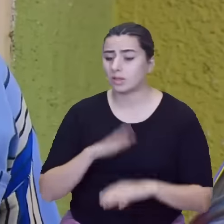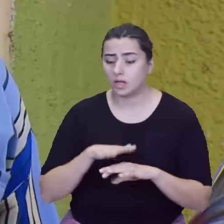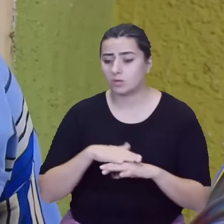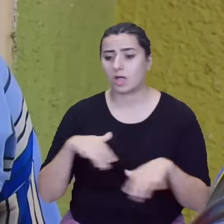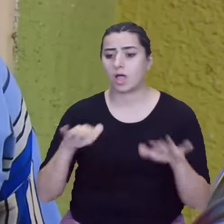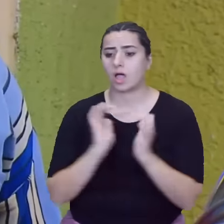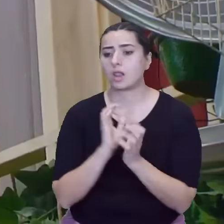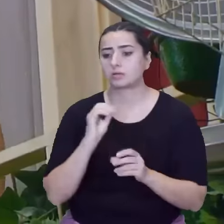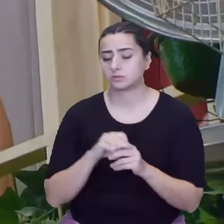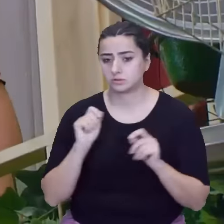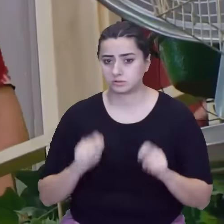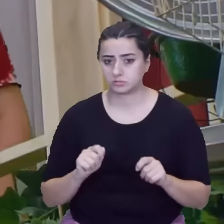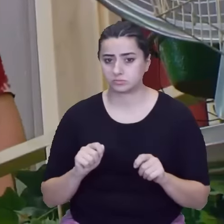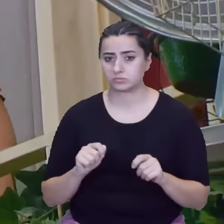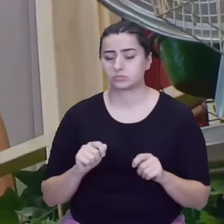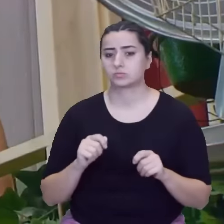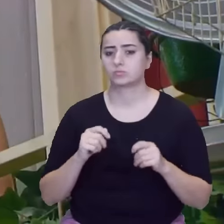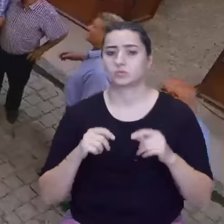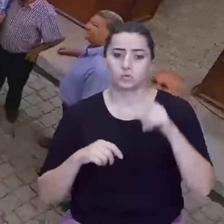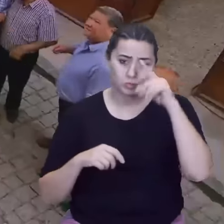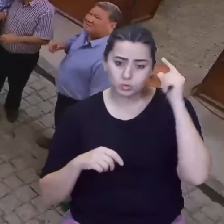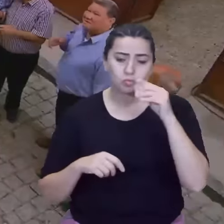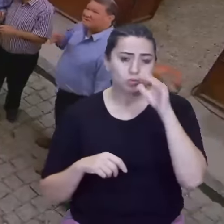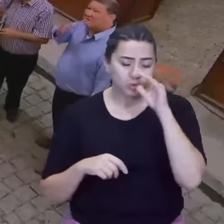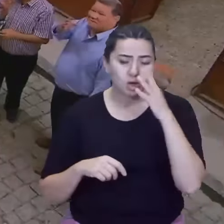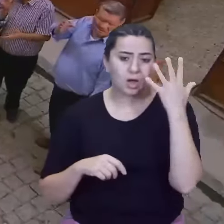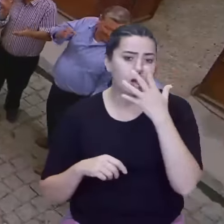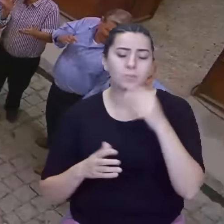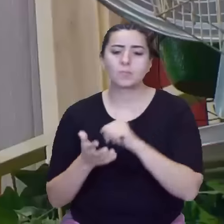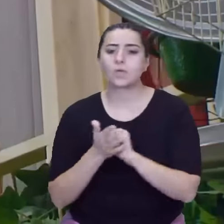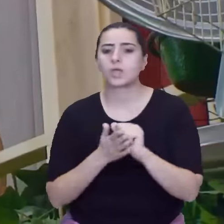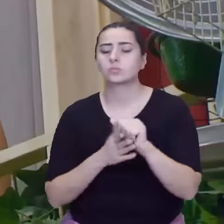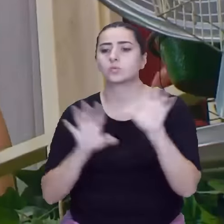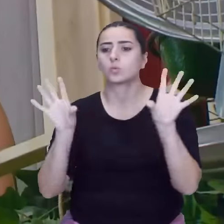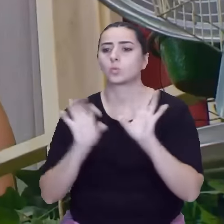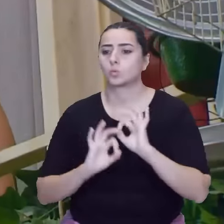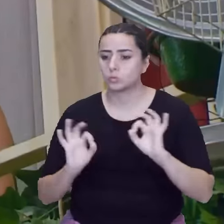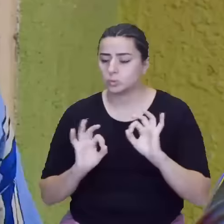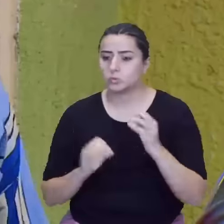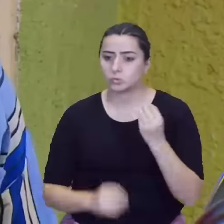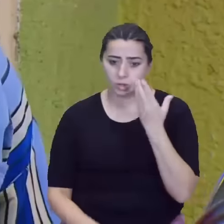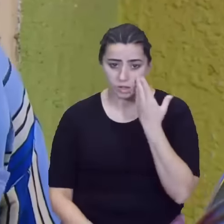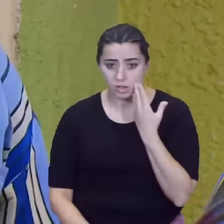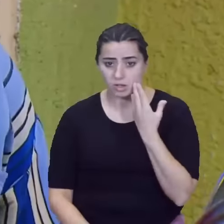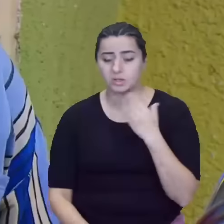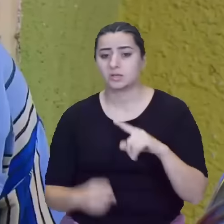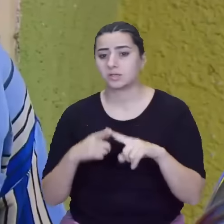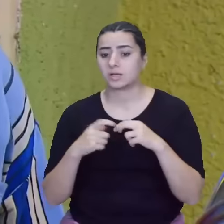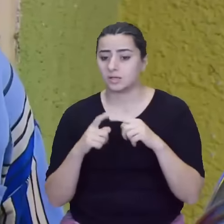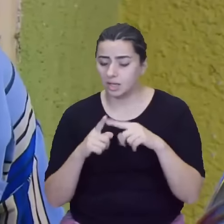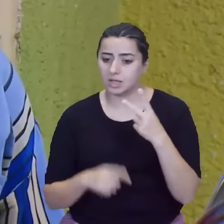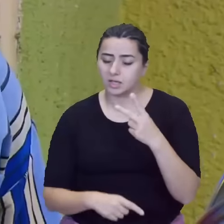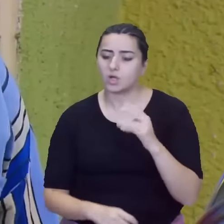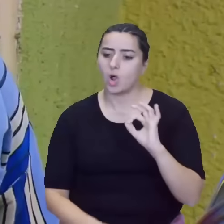yapıyorsam ailem için yapıyorum. Bütün Yunan, Bulgar, Arap kanallarının hepsini çek de seyrediyoruz. TRT 2'yi